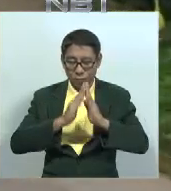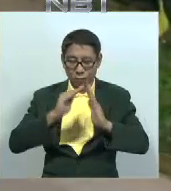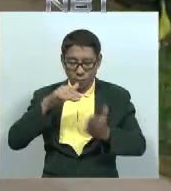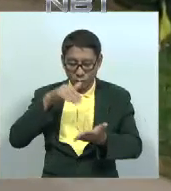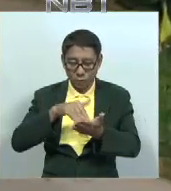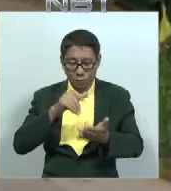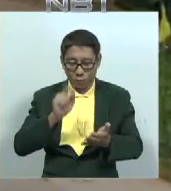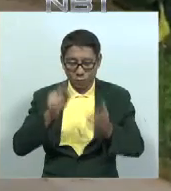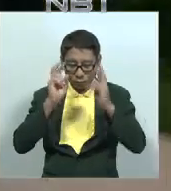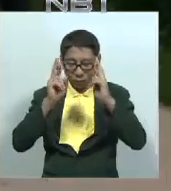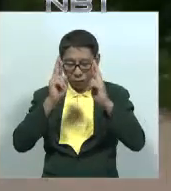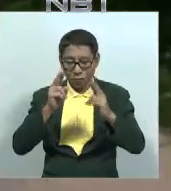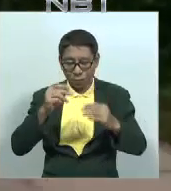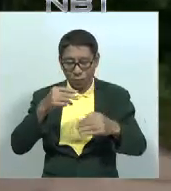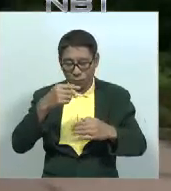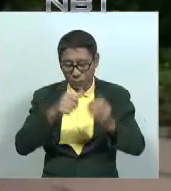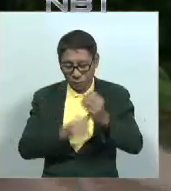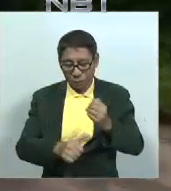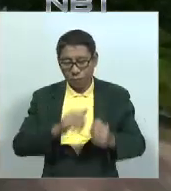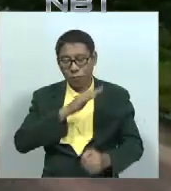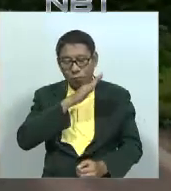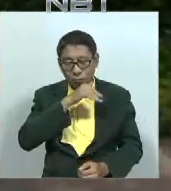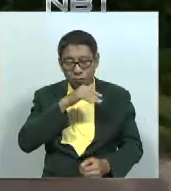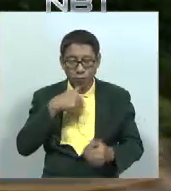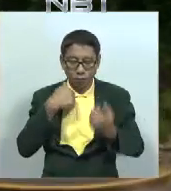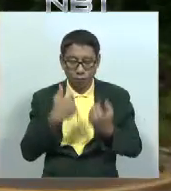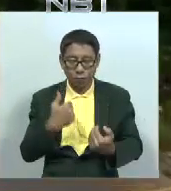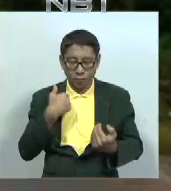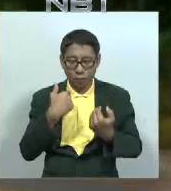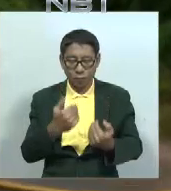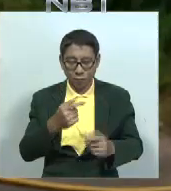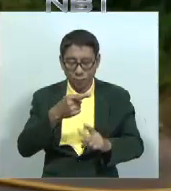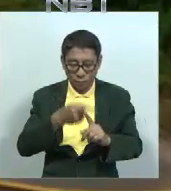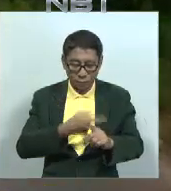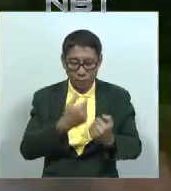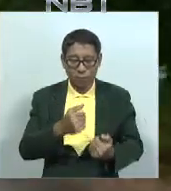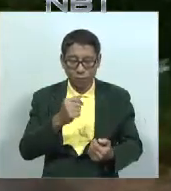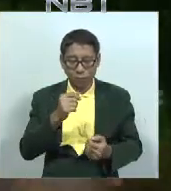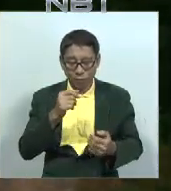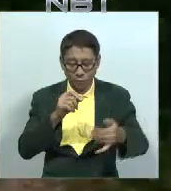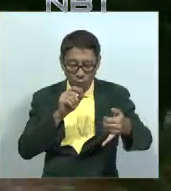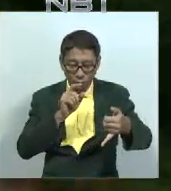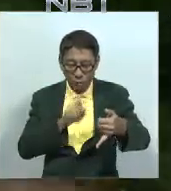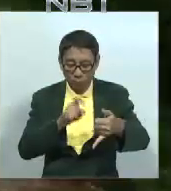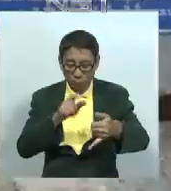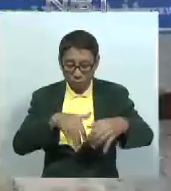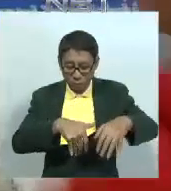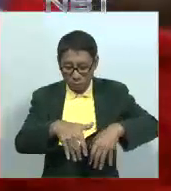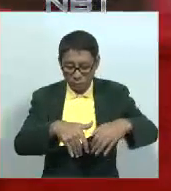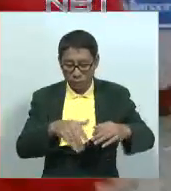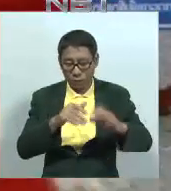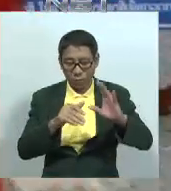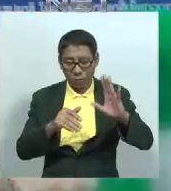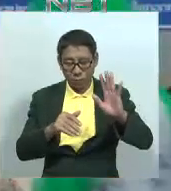ฏิบัติการเฝ้าระวังควบคุมโรคอหิวาแอฟริกาในสุกรโดยเมื่อต้นเดือนเจ้าหน้าที่ปศุสัตว์ได้ทำการสำรวจสุกรในจังหวัดพบว่ามีทั้